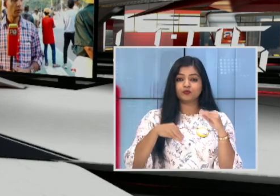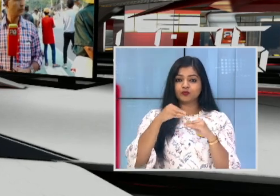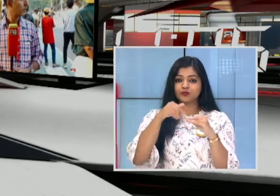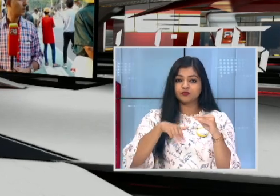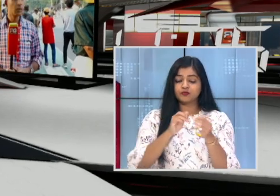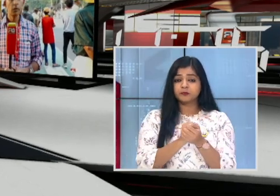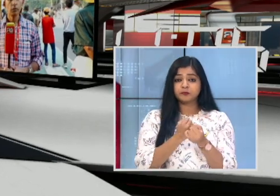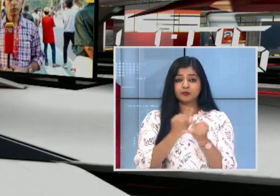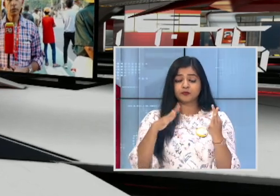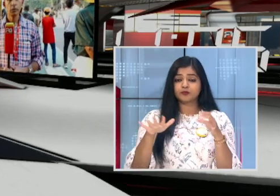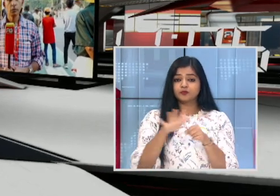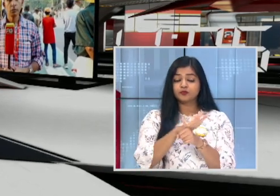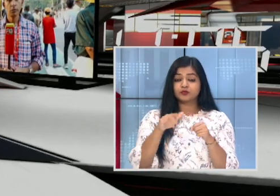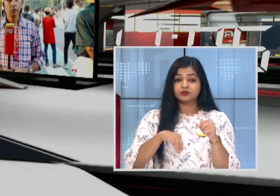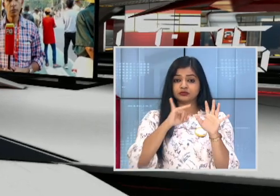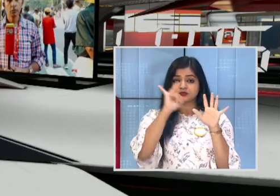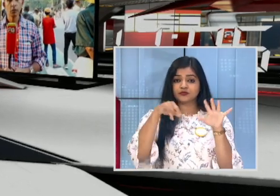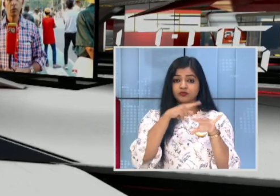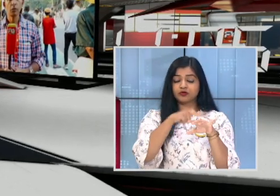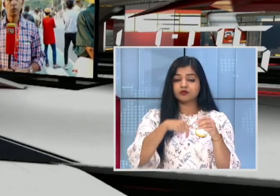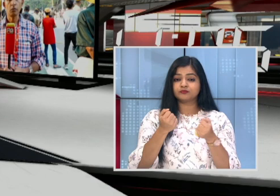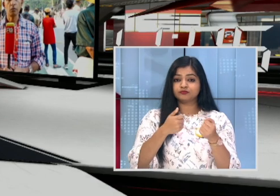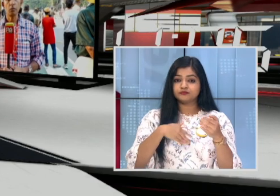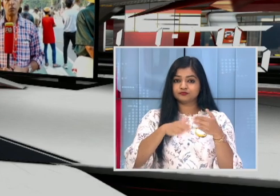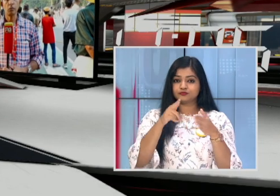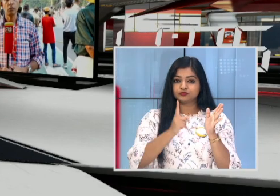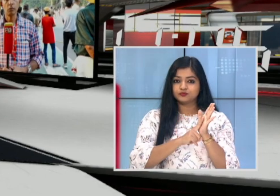പിടിച്ചിട്ടുണ്ട്. വലിയ തിരക്ക് തന്നെ. 7 മണിയാകും റോഡ് ഷോ തുടങ്ങാനല്ലേ?